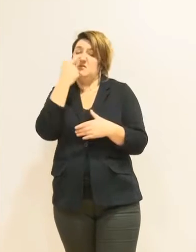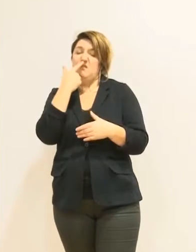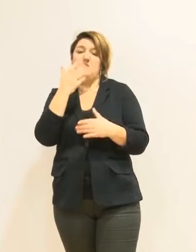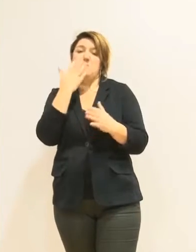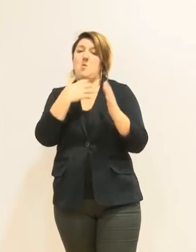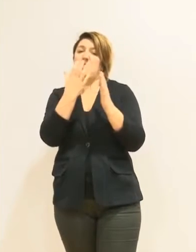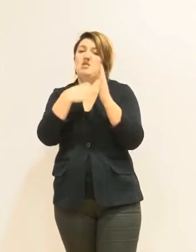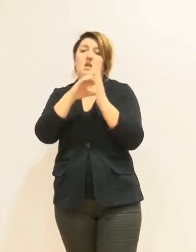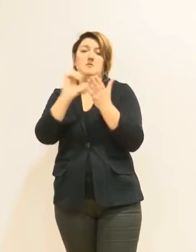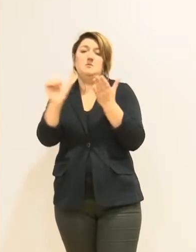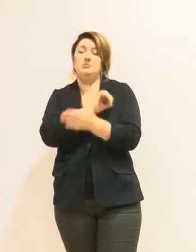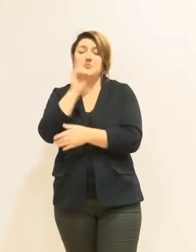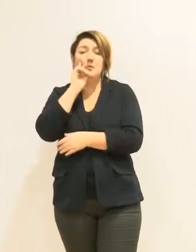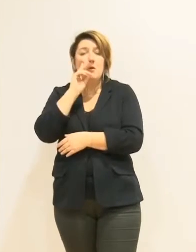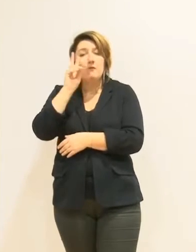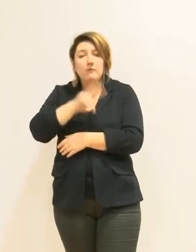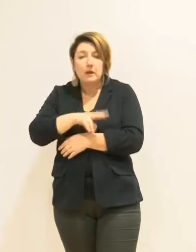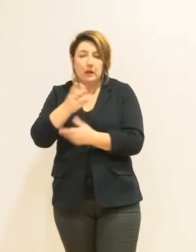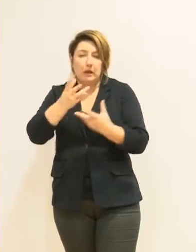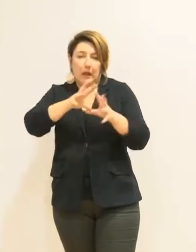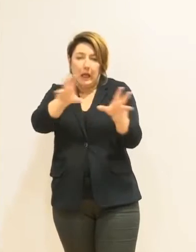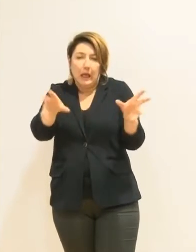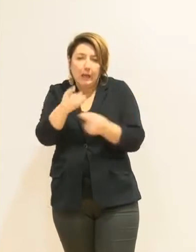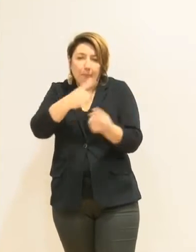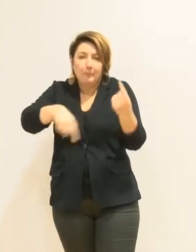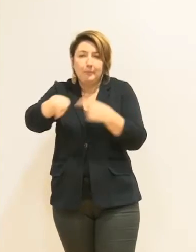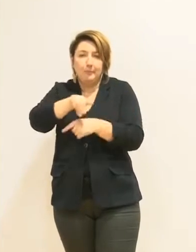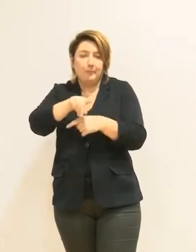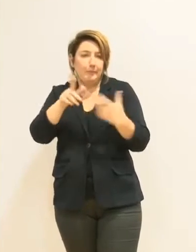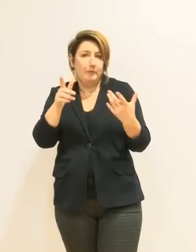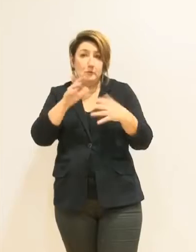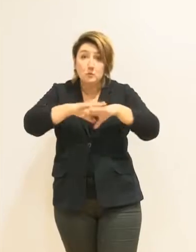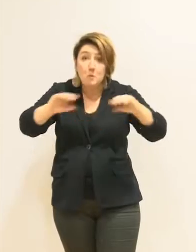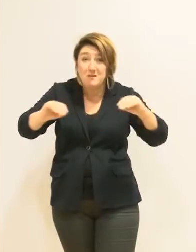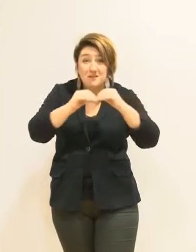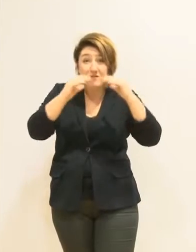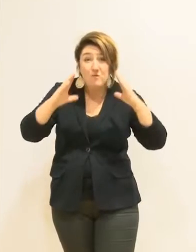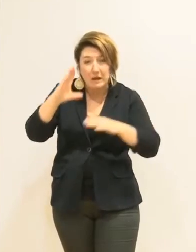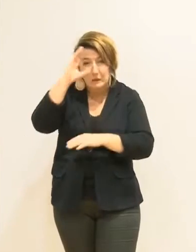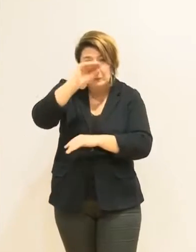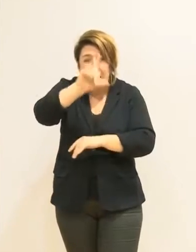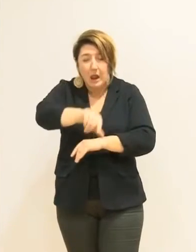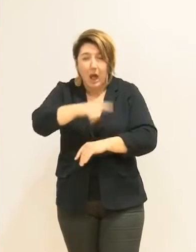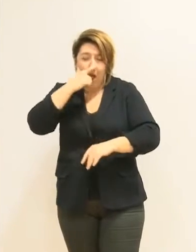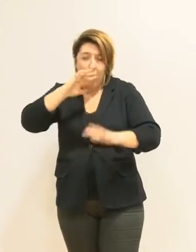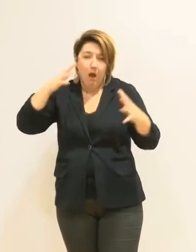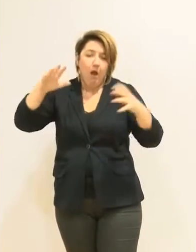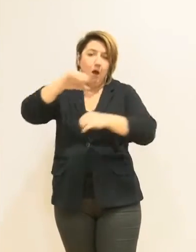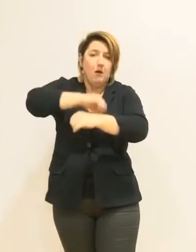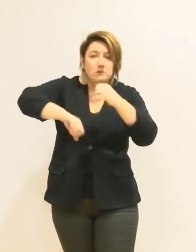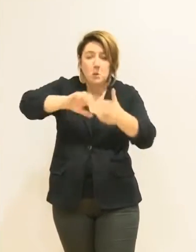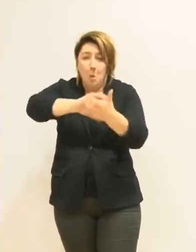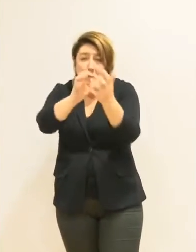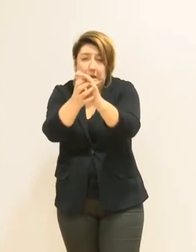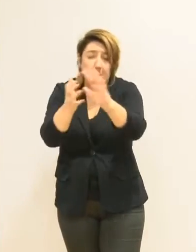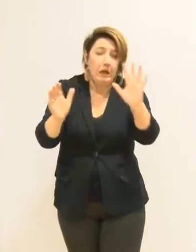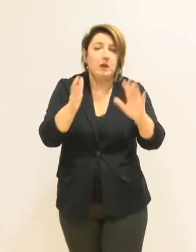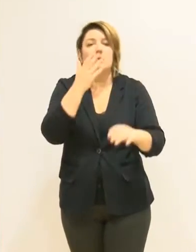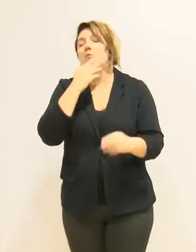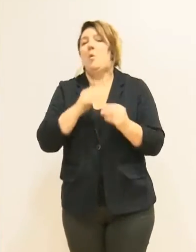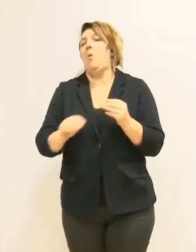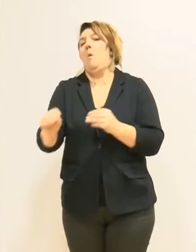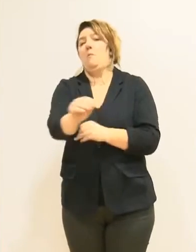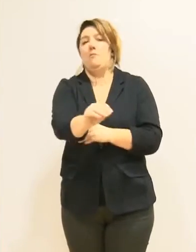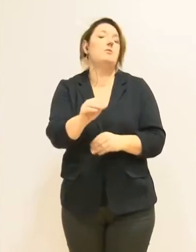la complexité qu'a engendré pour les équipes la présence sur les lieux du foyer étudiant. Ce